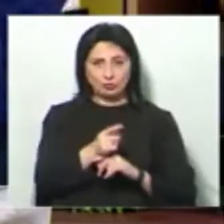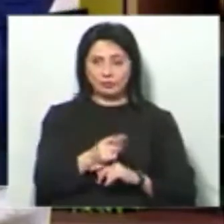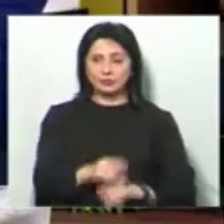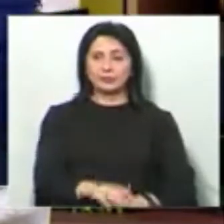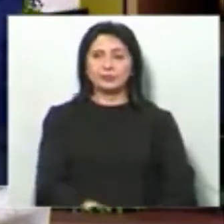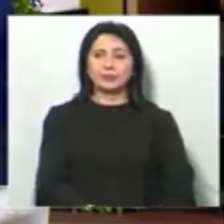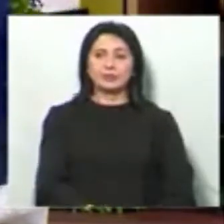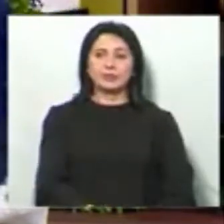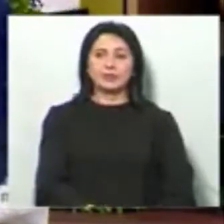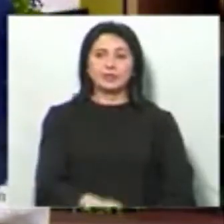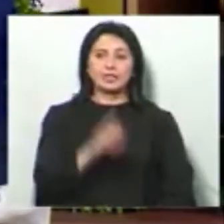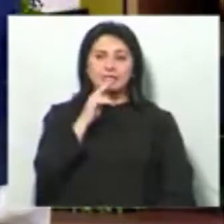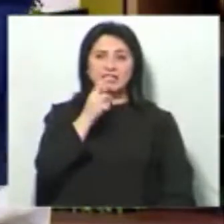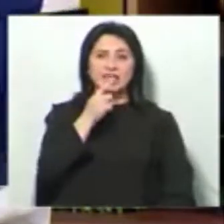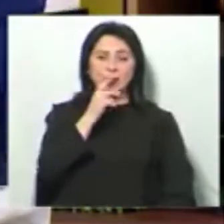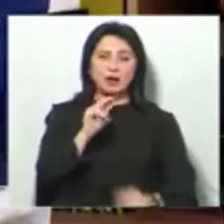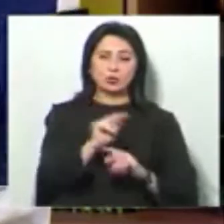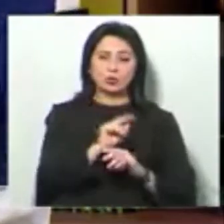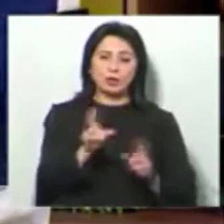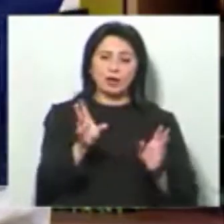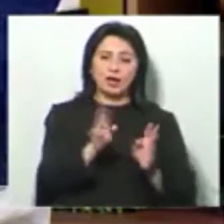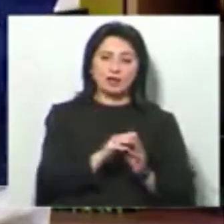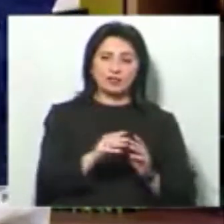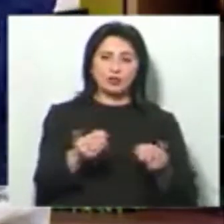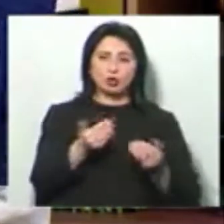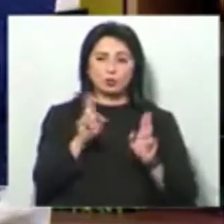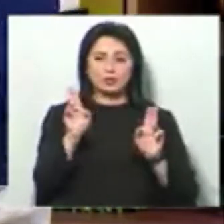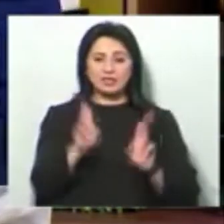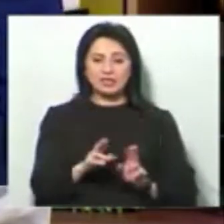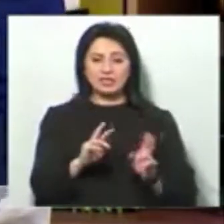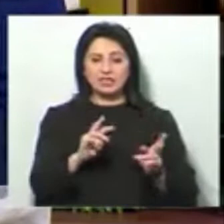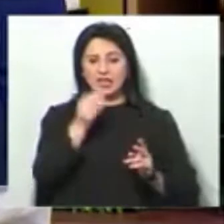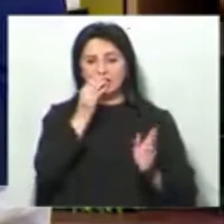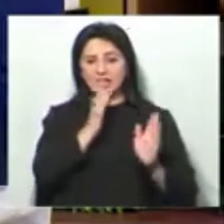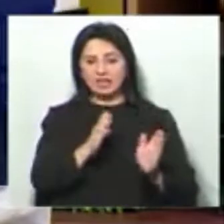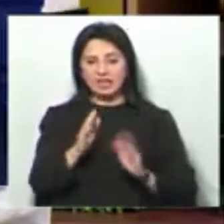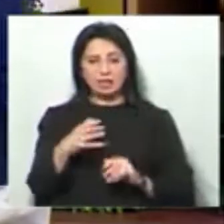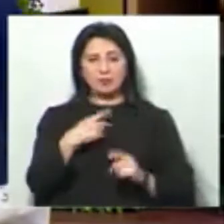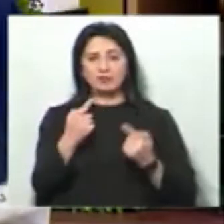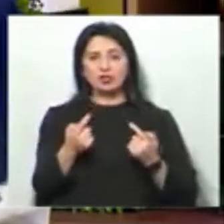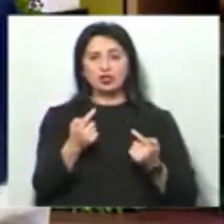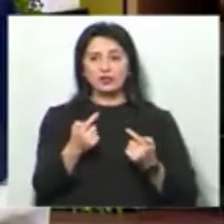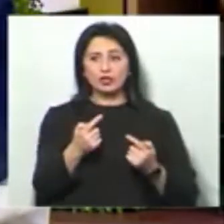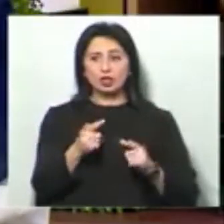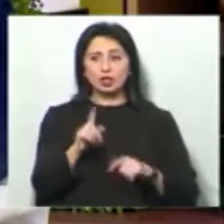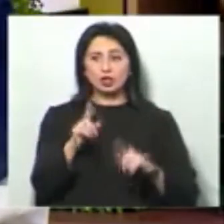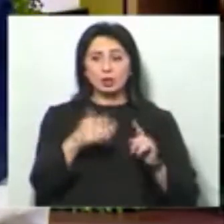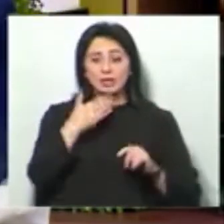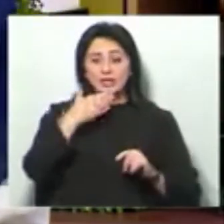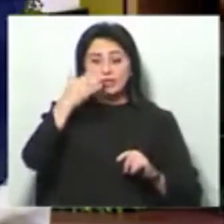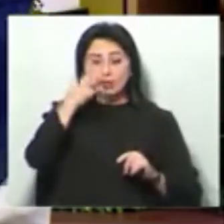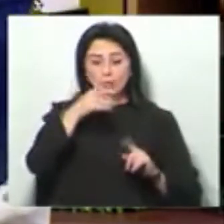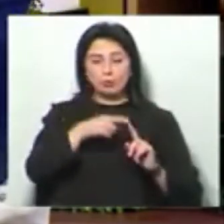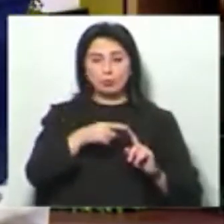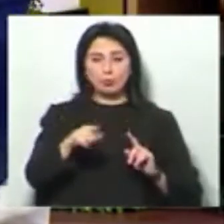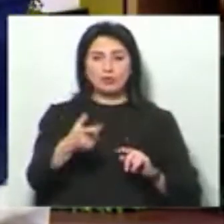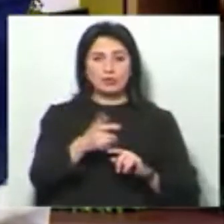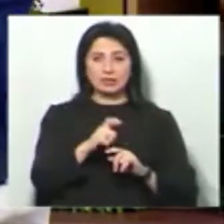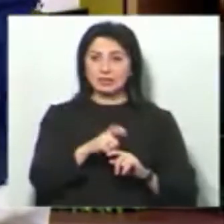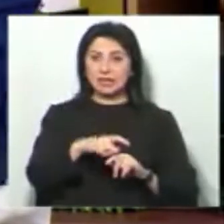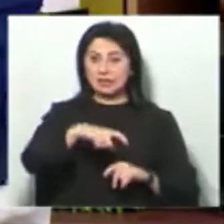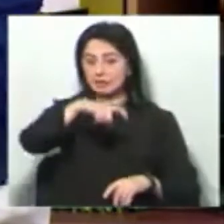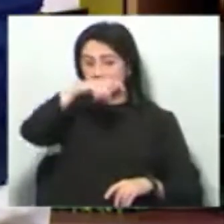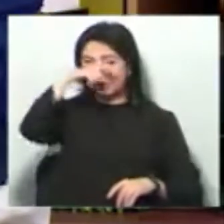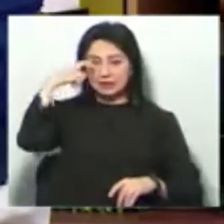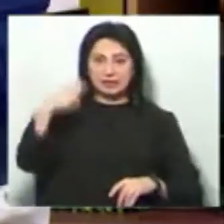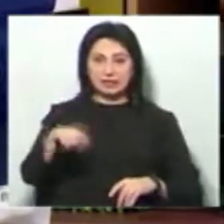shezghudva, medikamentul kurnalobastan ertad chorobis shetsula dieta zalian mishnalovania, zoret zapkhulis periodshi, rodesats zalian tskhela